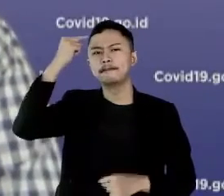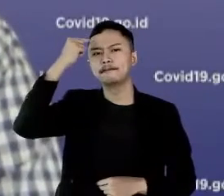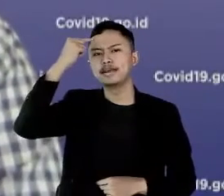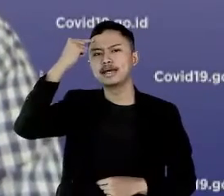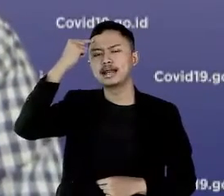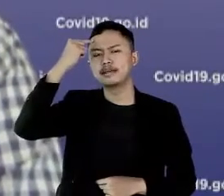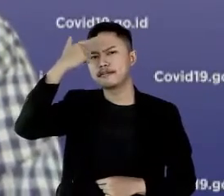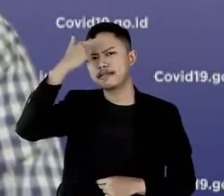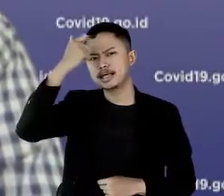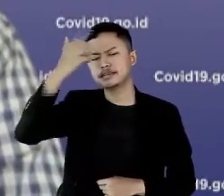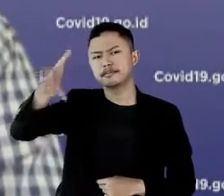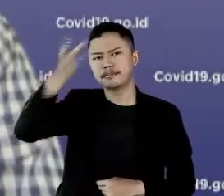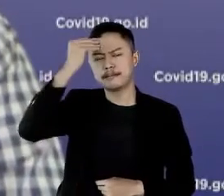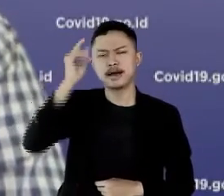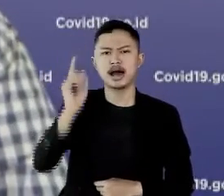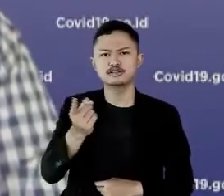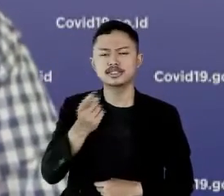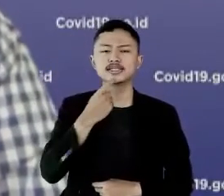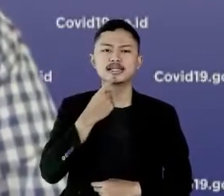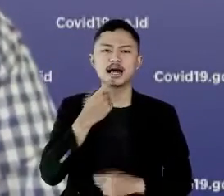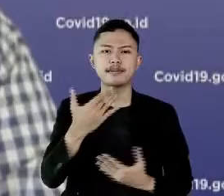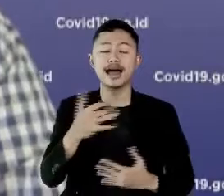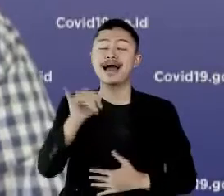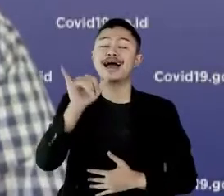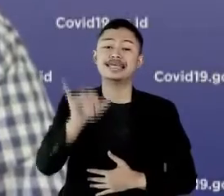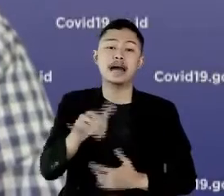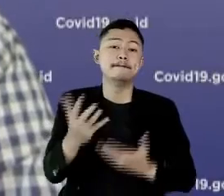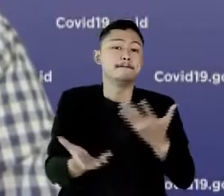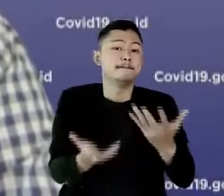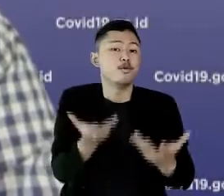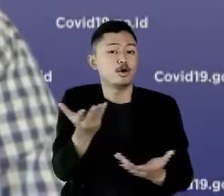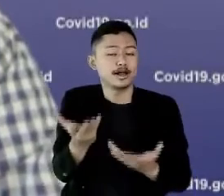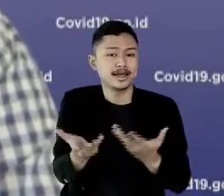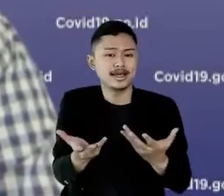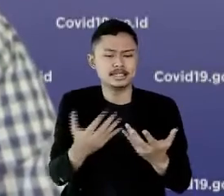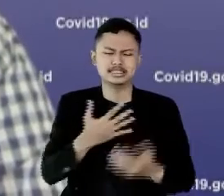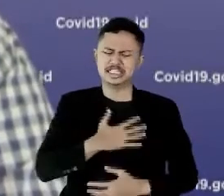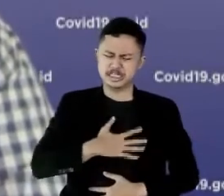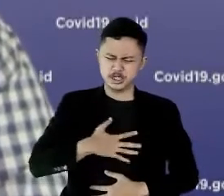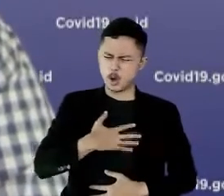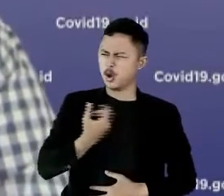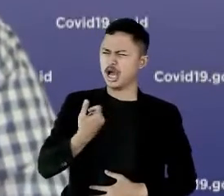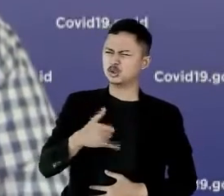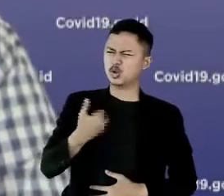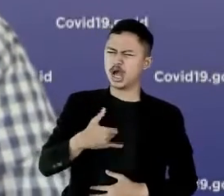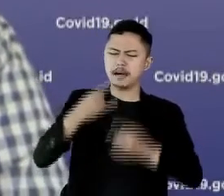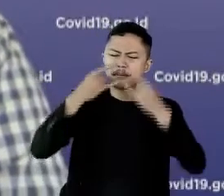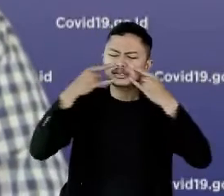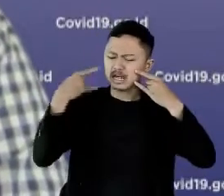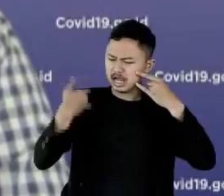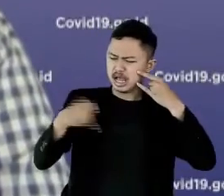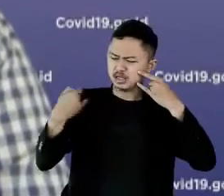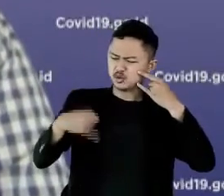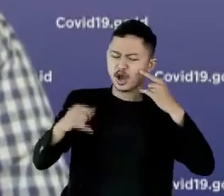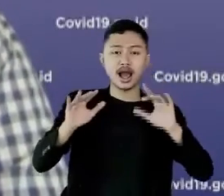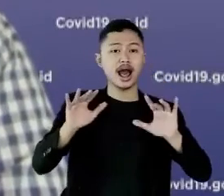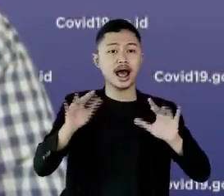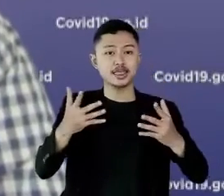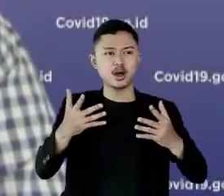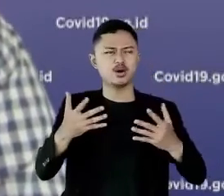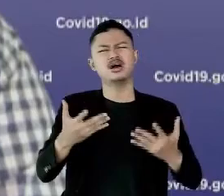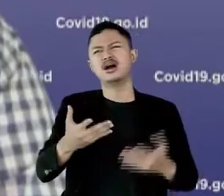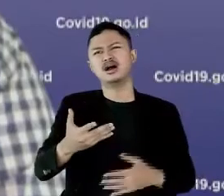kita, gitu ya. Jadi ya, kita mungkin akan merasa mungkin tidak nyaman ketika memakai masker, kita mungkin